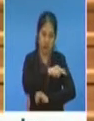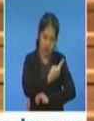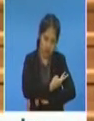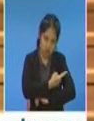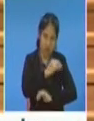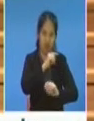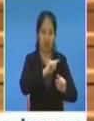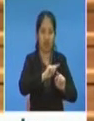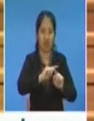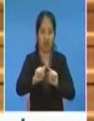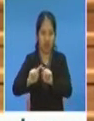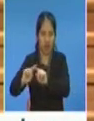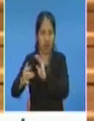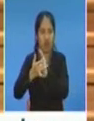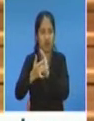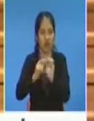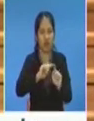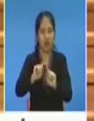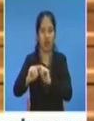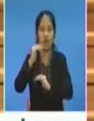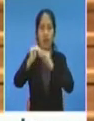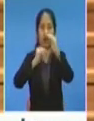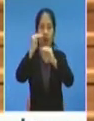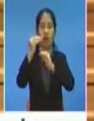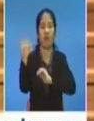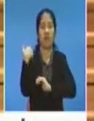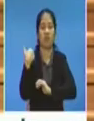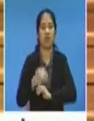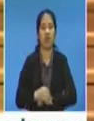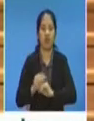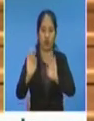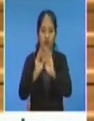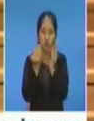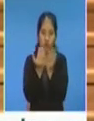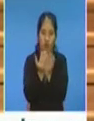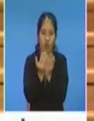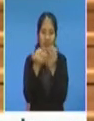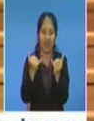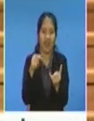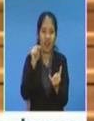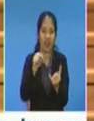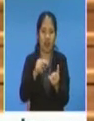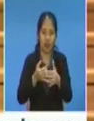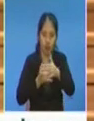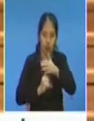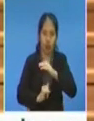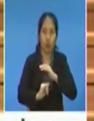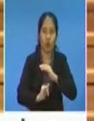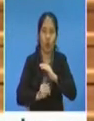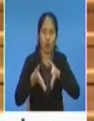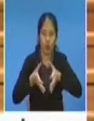ขึ้นครอบครัวยุคปัจจุบันไม่นิยมมีบุตรหรือมีบุตรน้อยก็ตาม